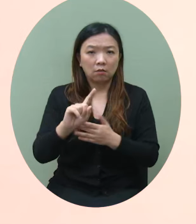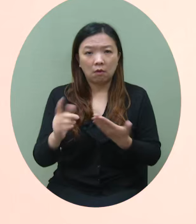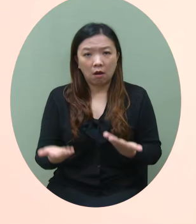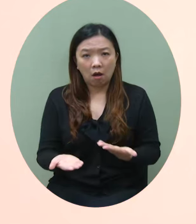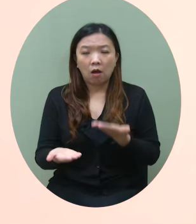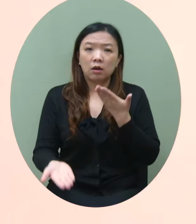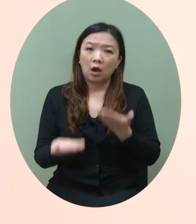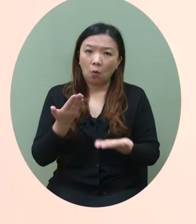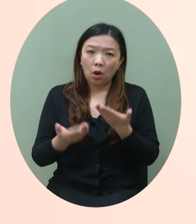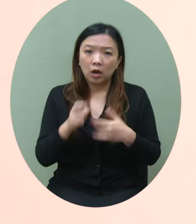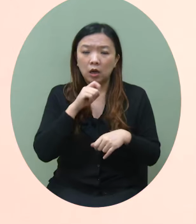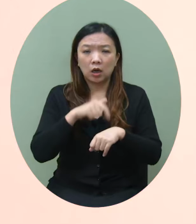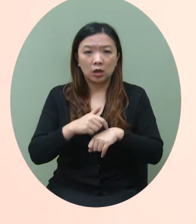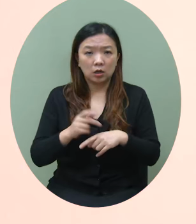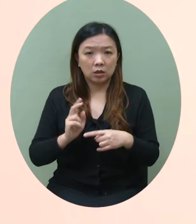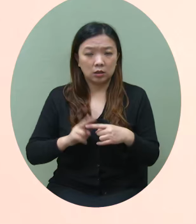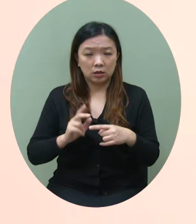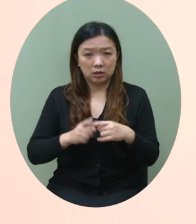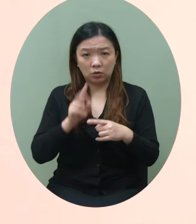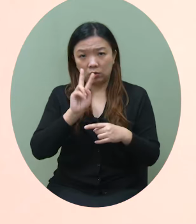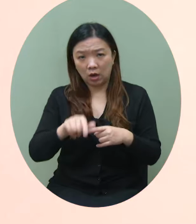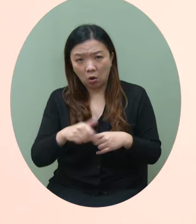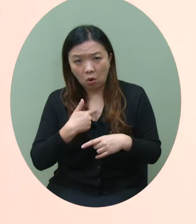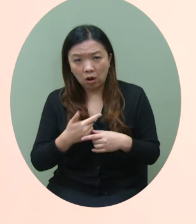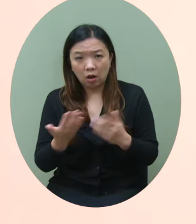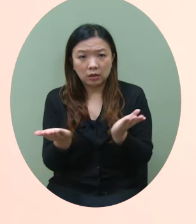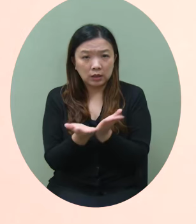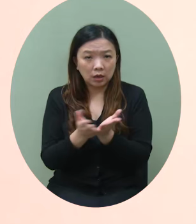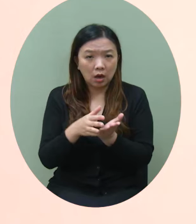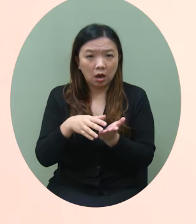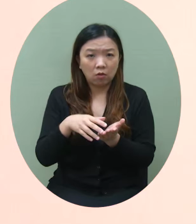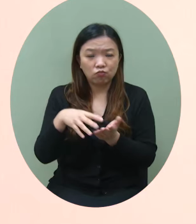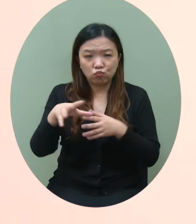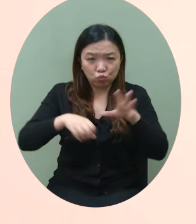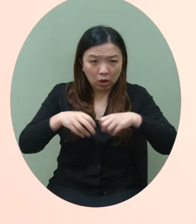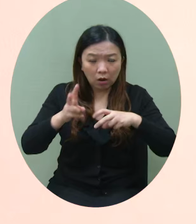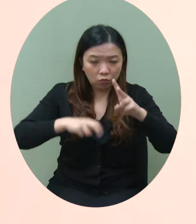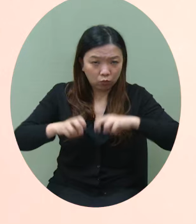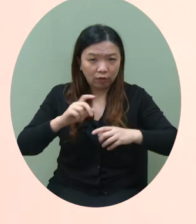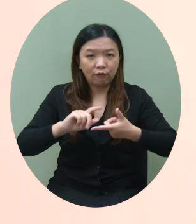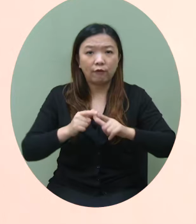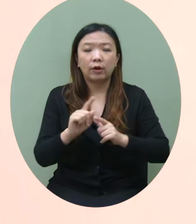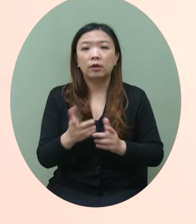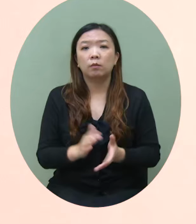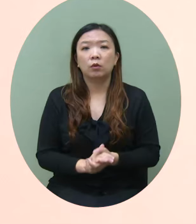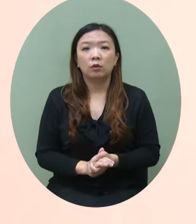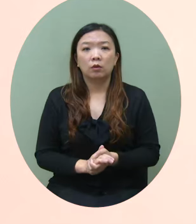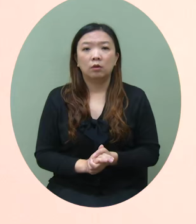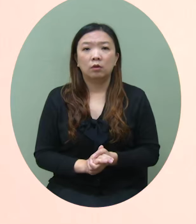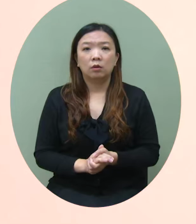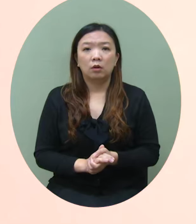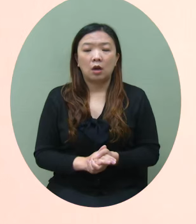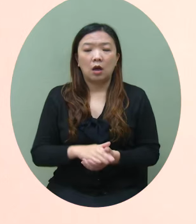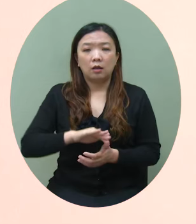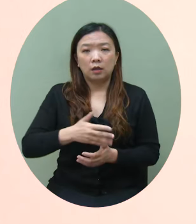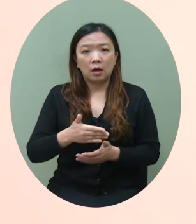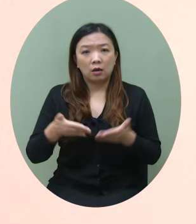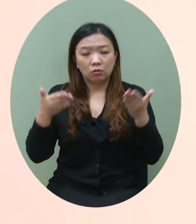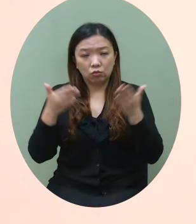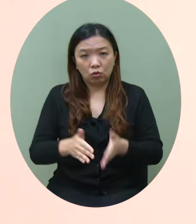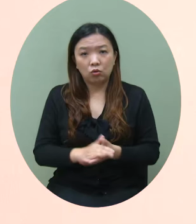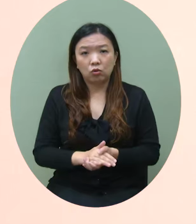至有時候要看我們取證的情況是怎樣不過對於在香港特別行政區一